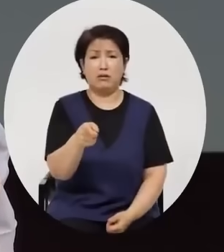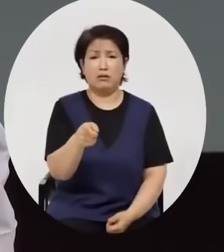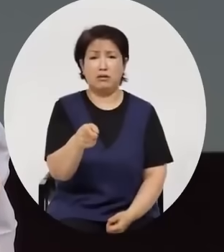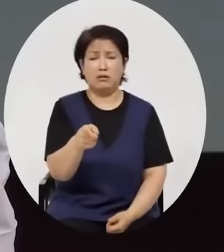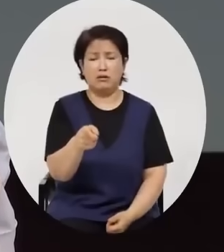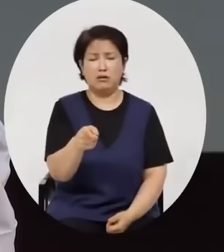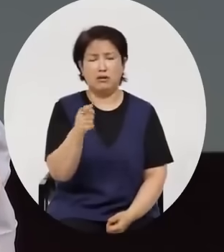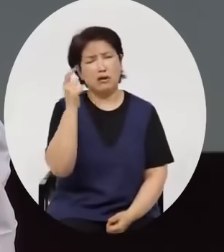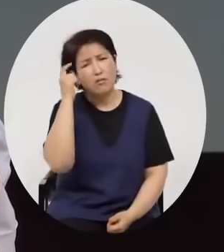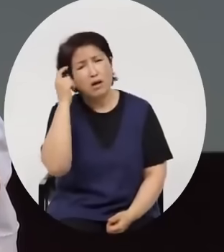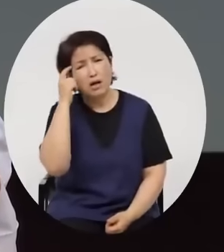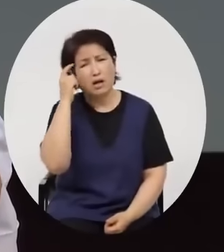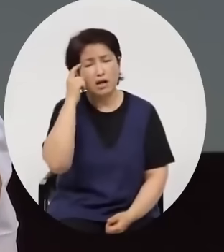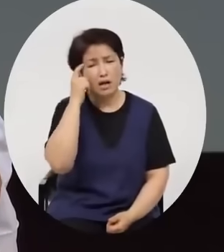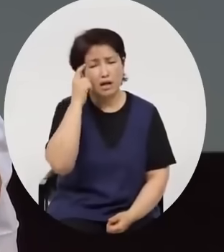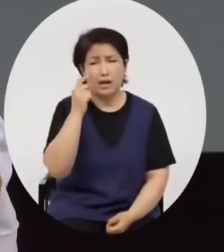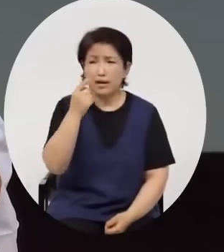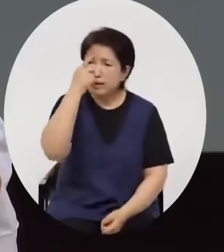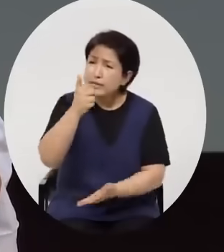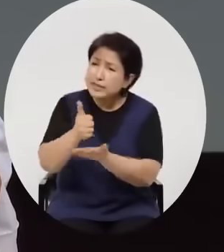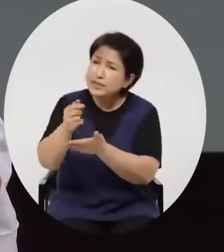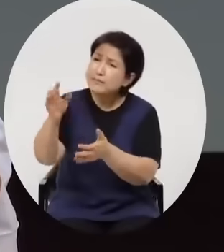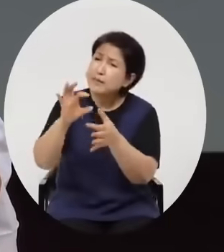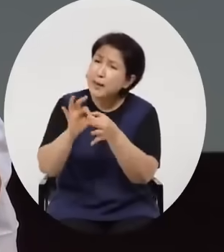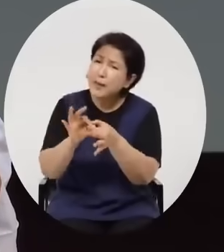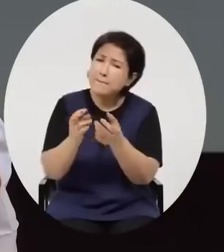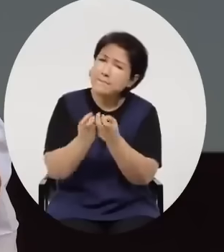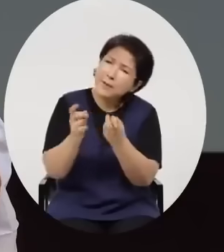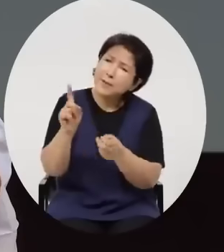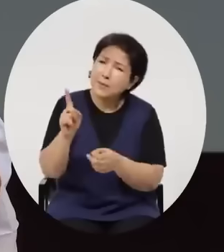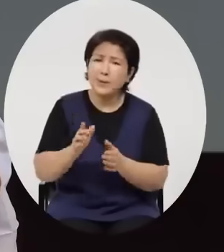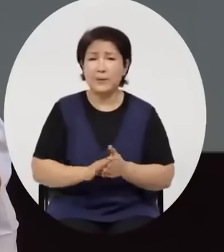절반이 조느냐, 비법이 뭐냐 나보고 이래요.